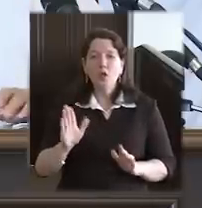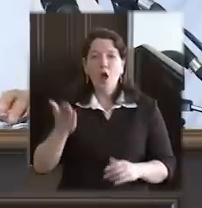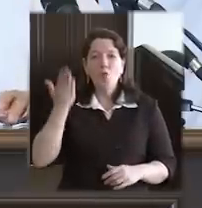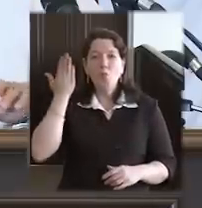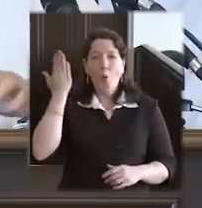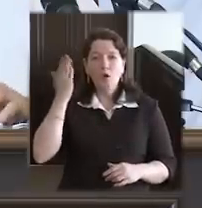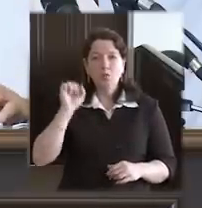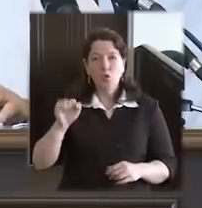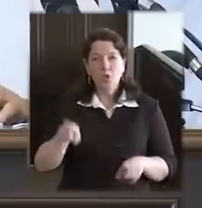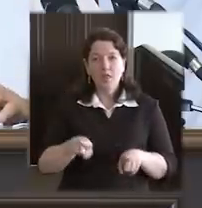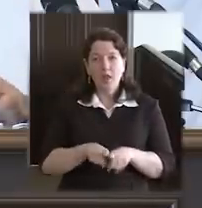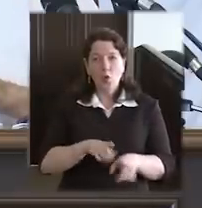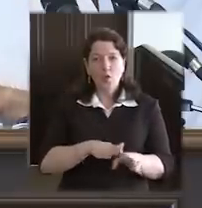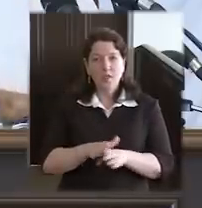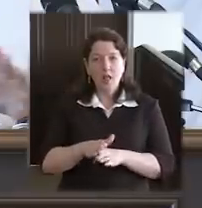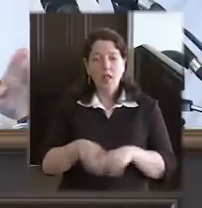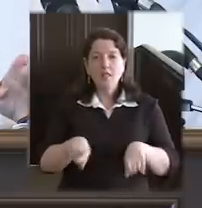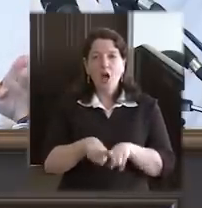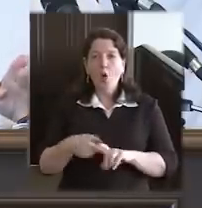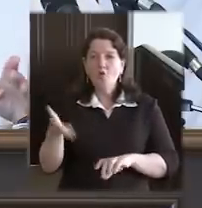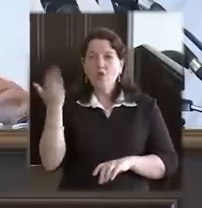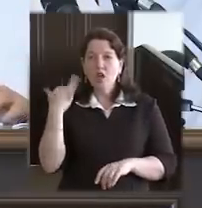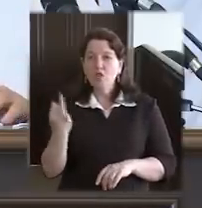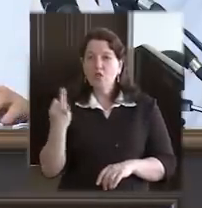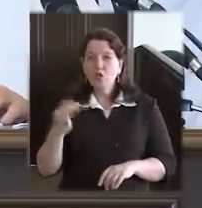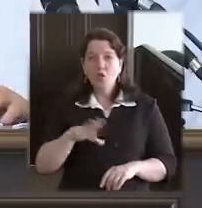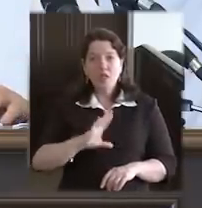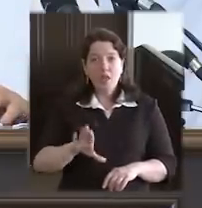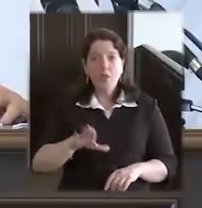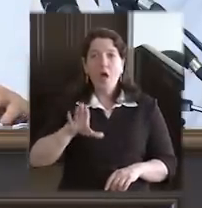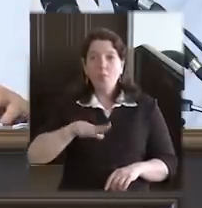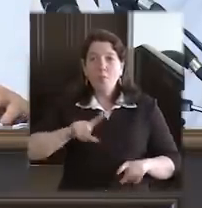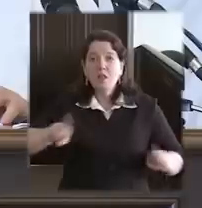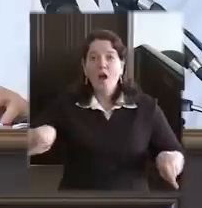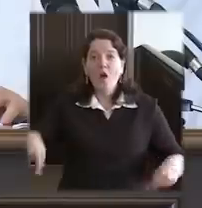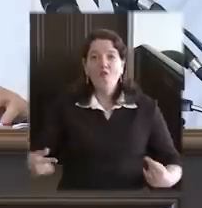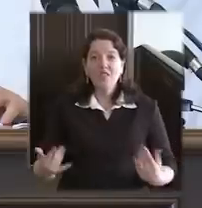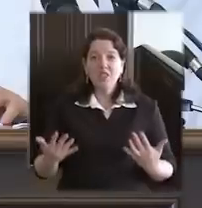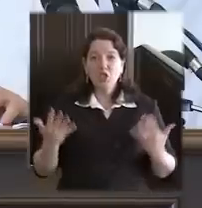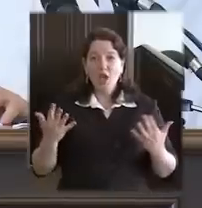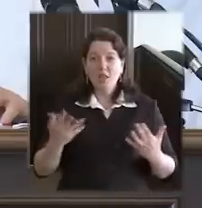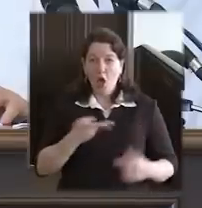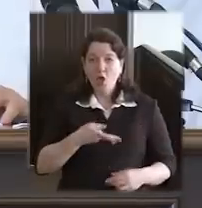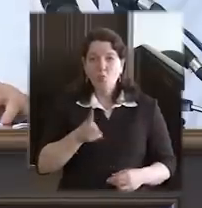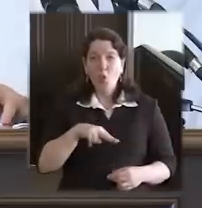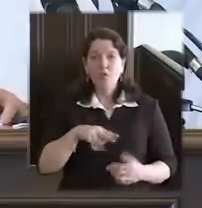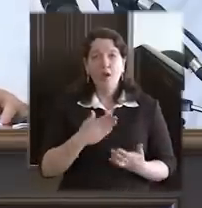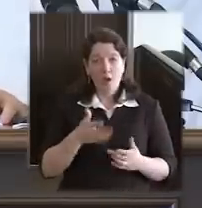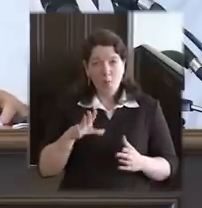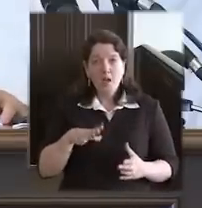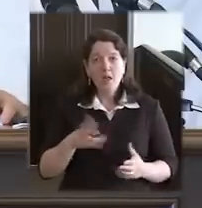такое сделать. Такого никогда в истории не было. Были воскрешения мертвых? Были. Илья пророк,